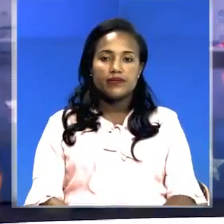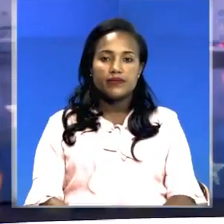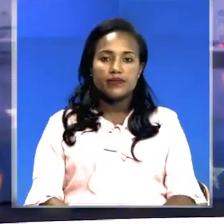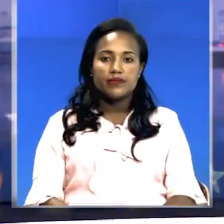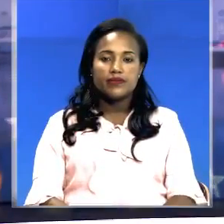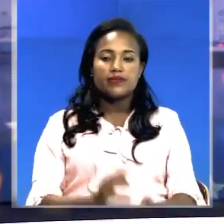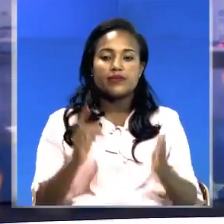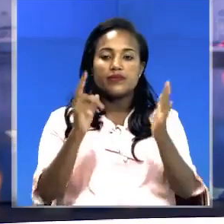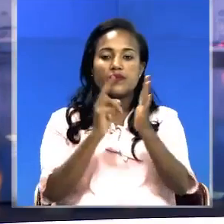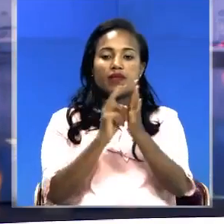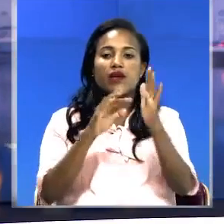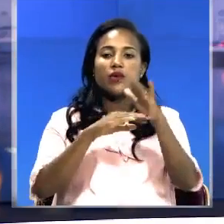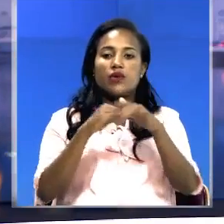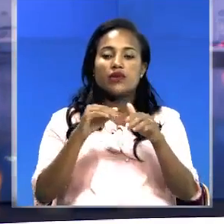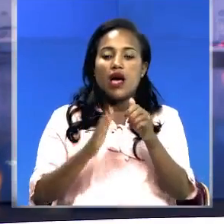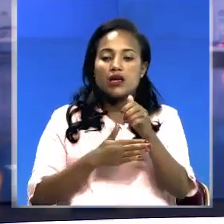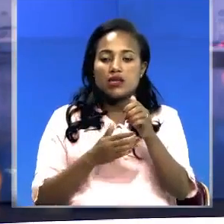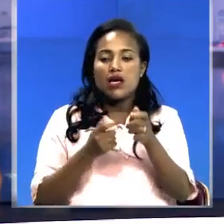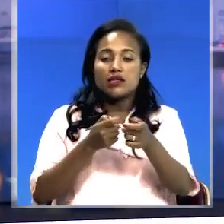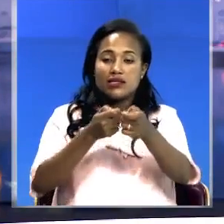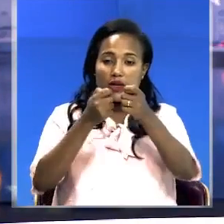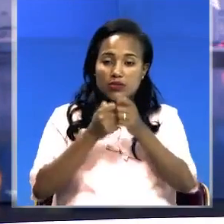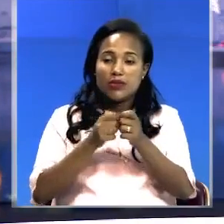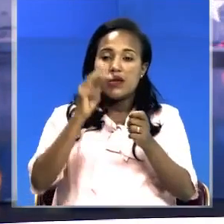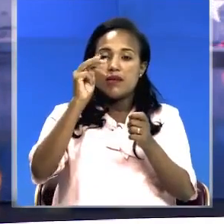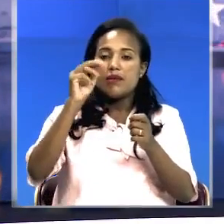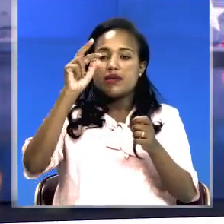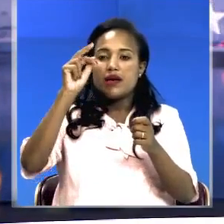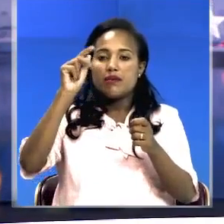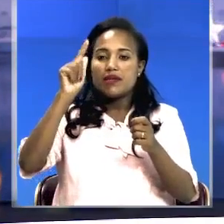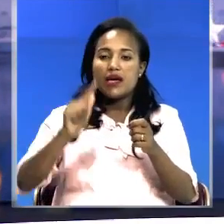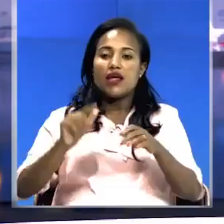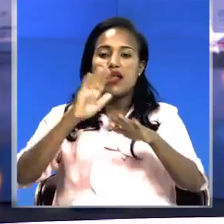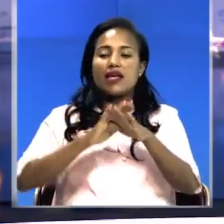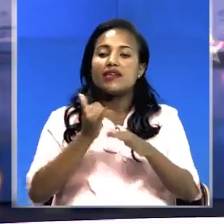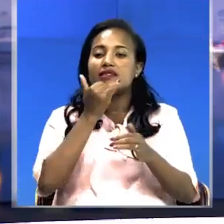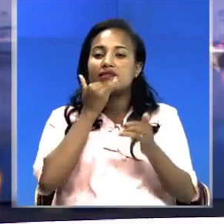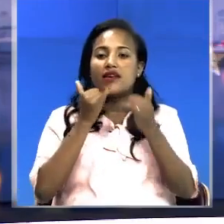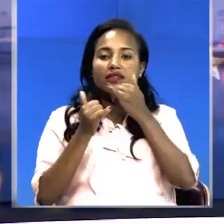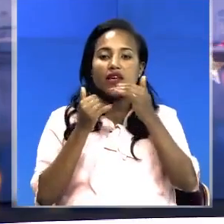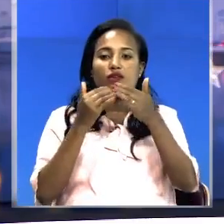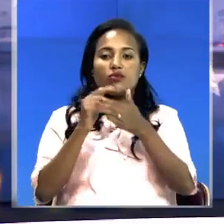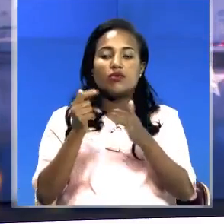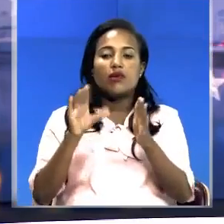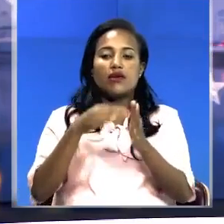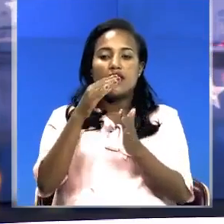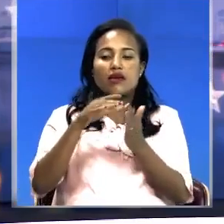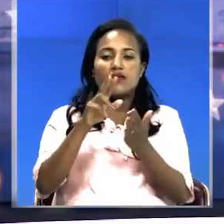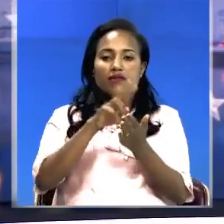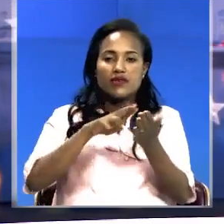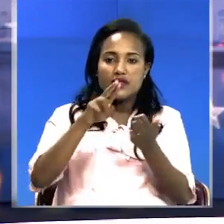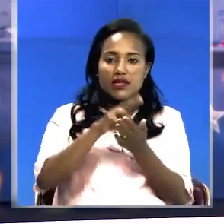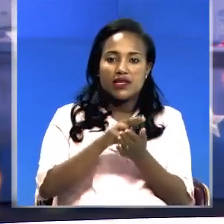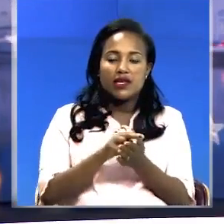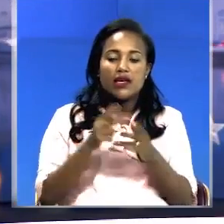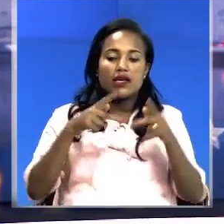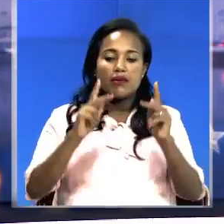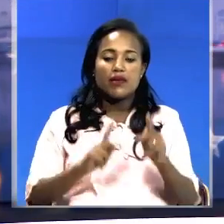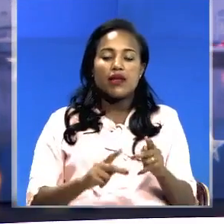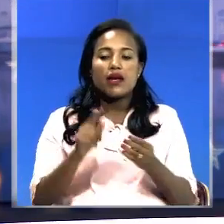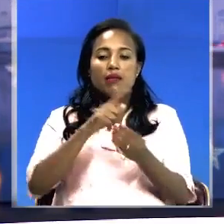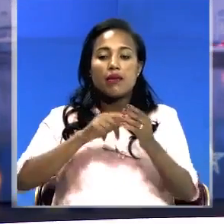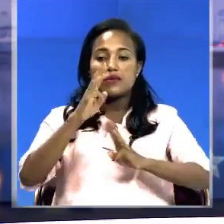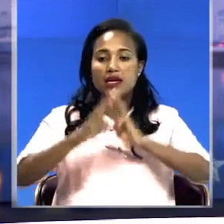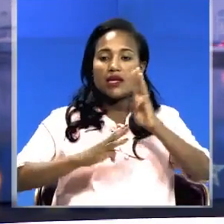ህገወጥ የአሳ አስጋሪዎች በጣና ሐይቅ የአሳ ዝርያዎች ላይ ጥፋት እያደረሱ እንደሆነ በባህር ዳር ዩኒቨርሲቲ የግብርናና አካባቢ ሳይንስ